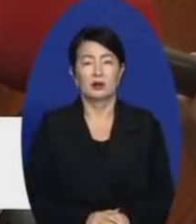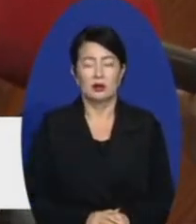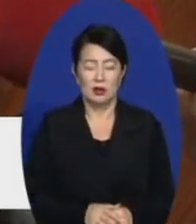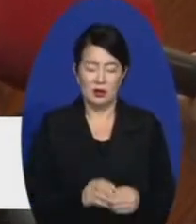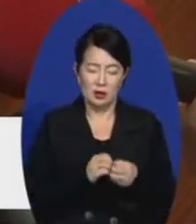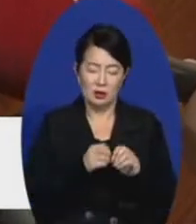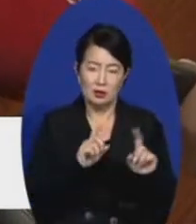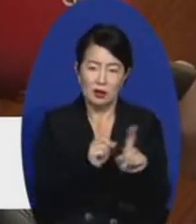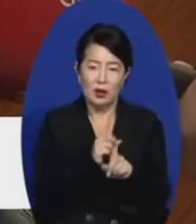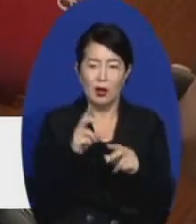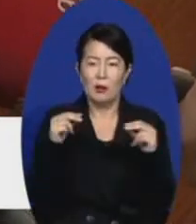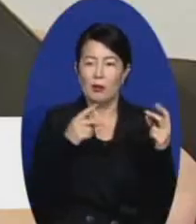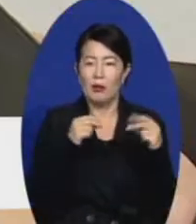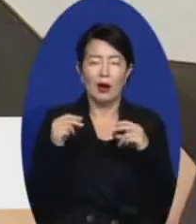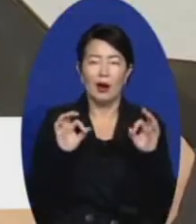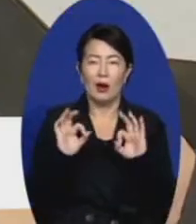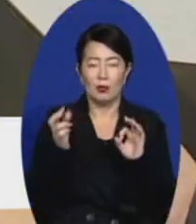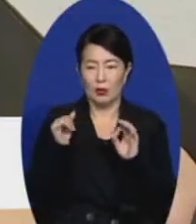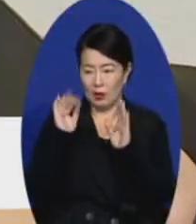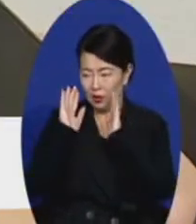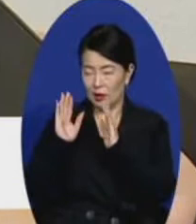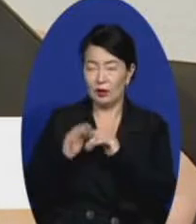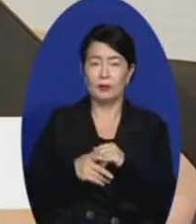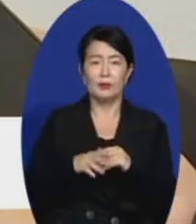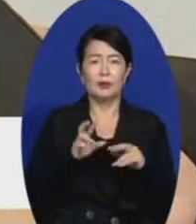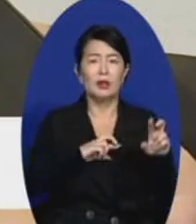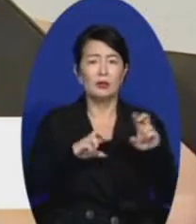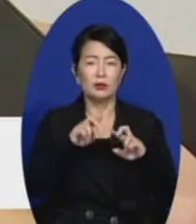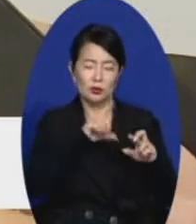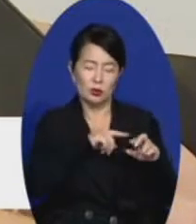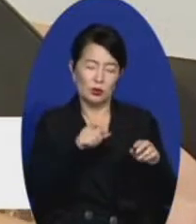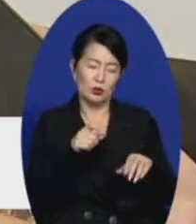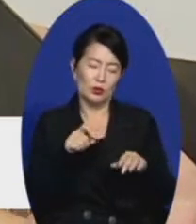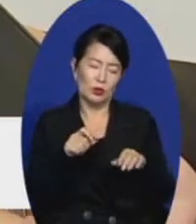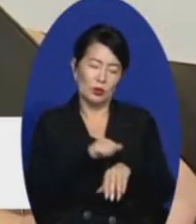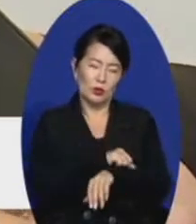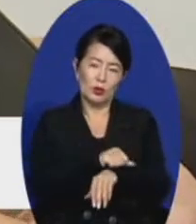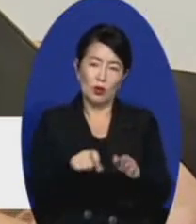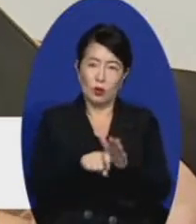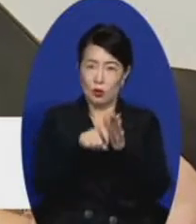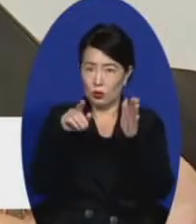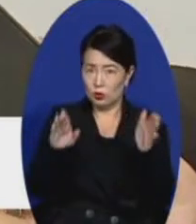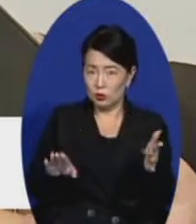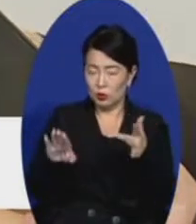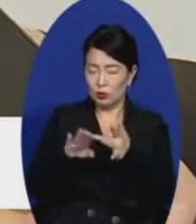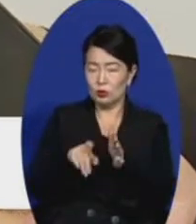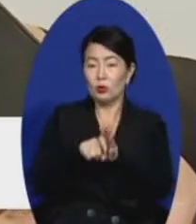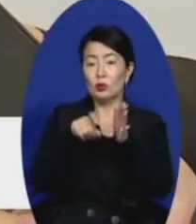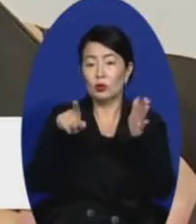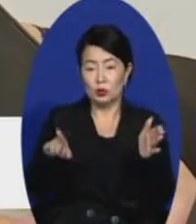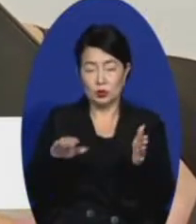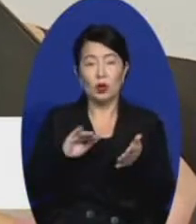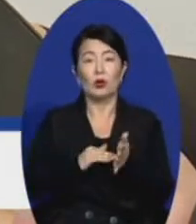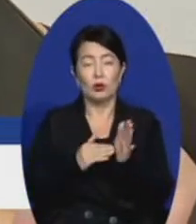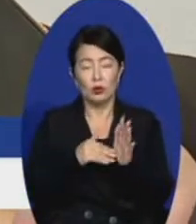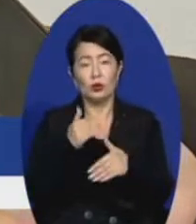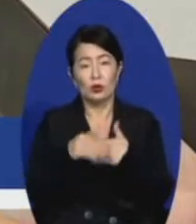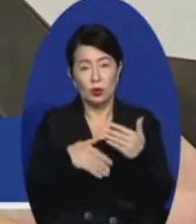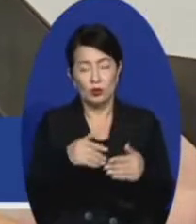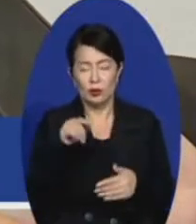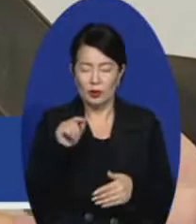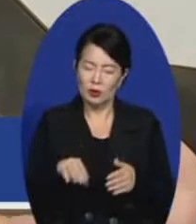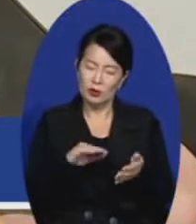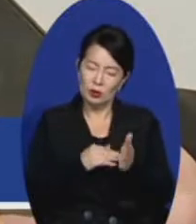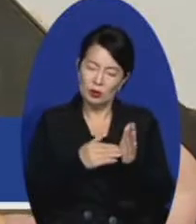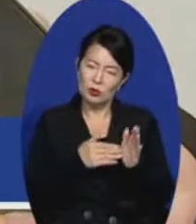одоо маргаан үүсэхгүй байх чиглэлд анхаарч байна. Бизнес мэн өөрөө урт хугацаанд дунд хугацаанд маш томоор урт хугацаанд төлөвлөлдөг. Гэтэл тэр